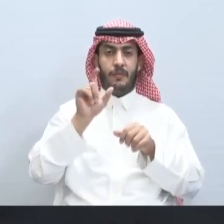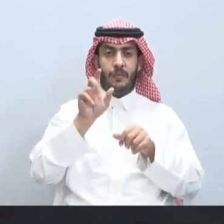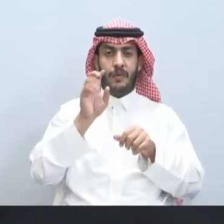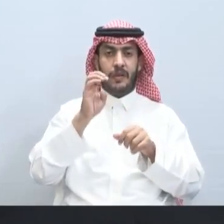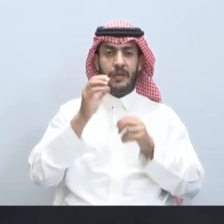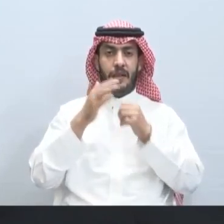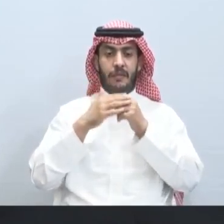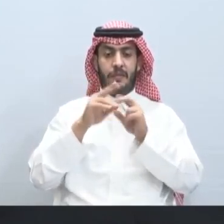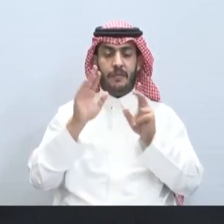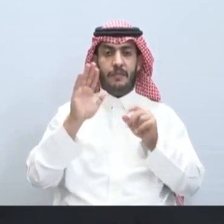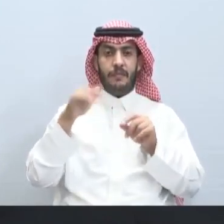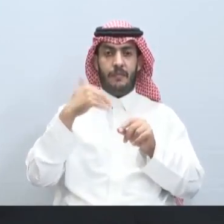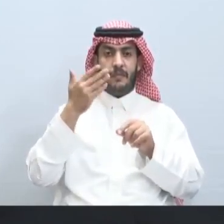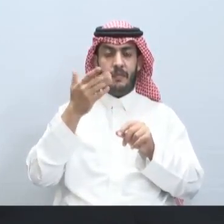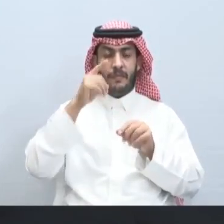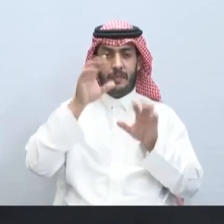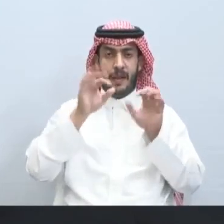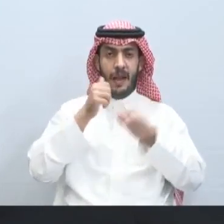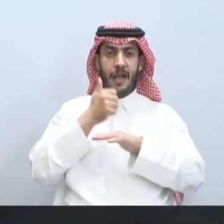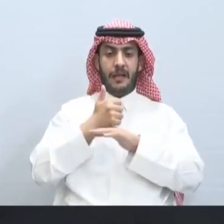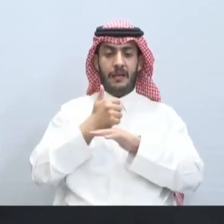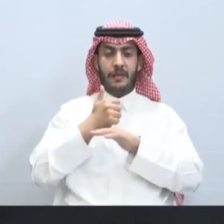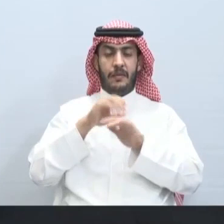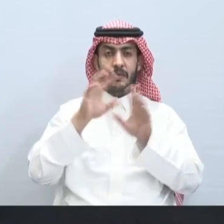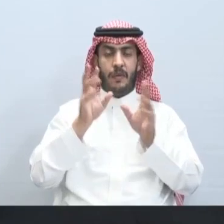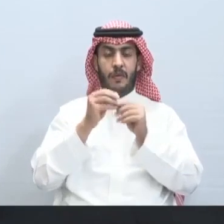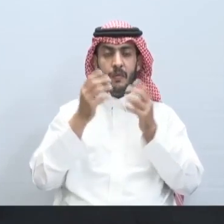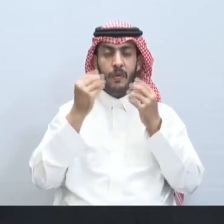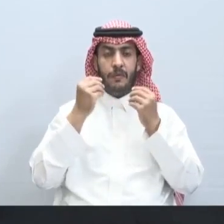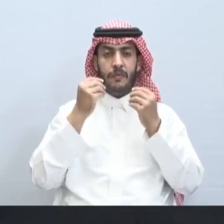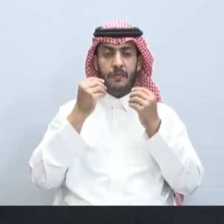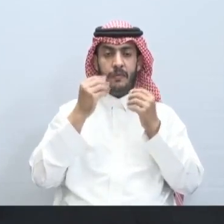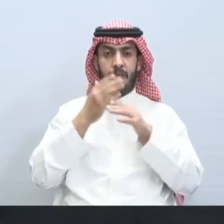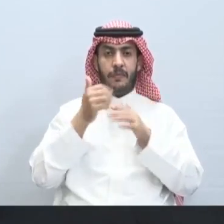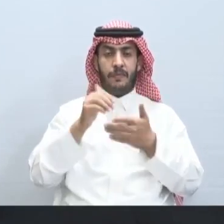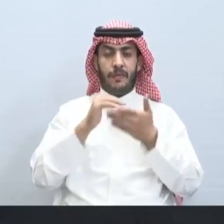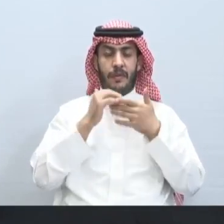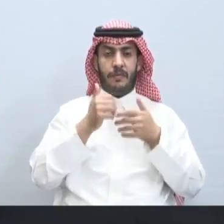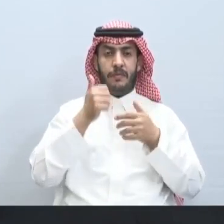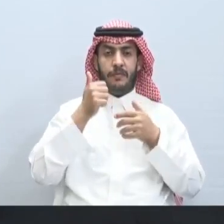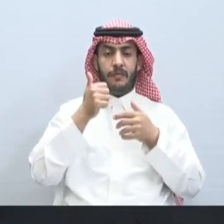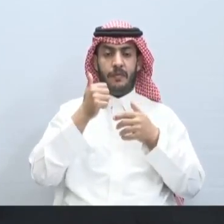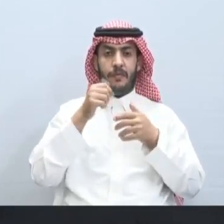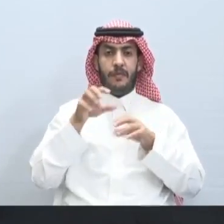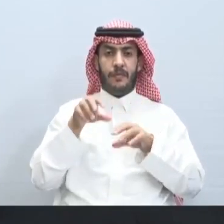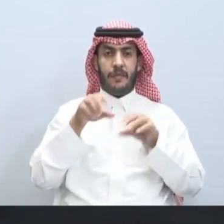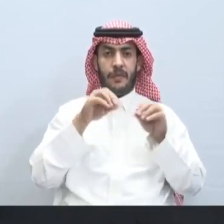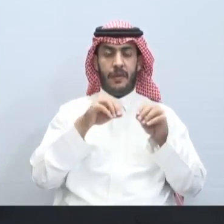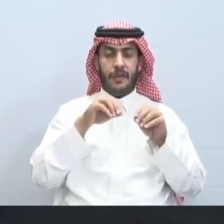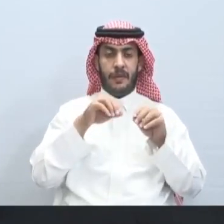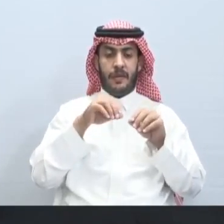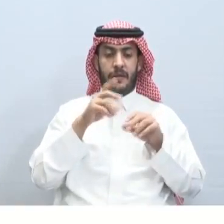والخدمات وبالتالي بعد ان احدد الاساس اذا اجمع المعلومات لكي تساعدني على انتقال الى